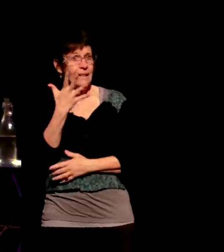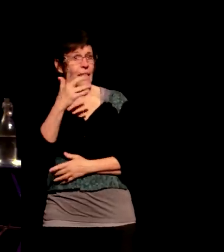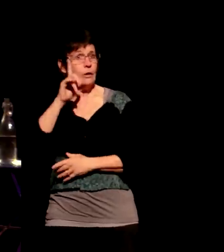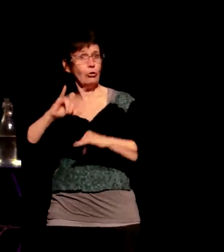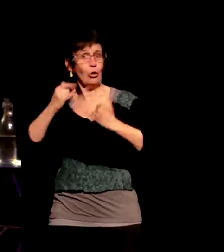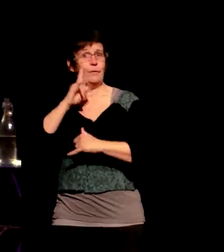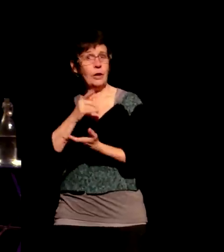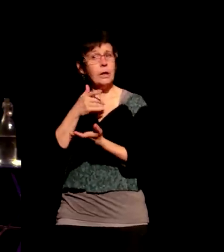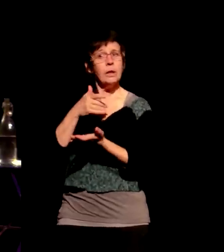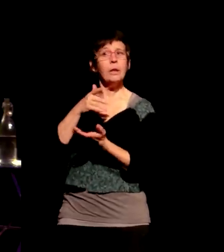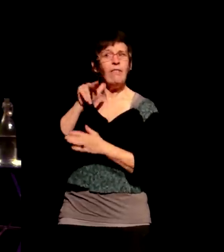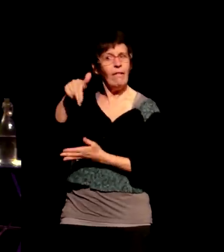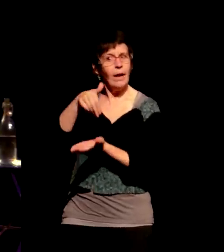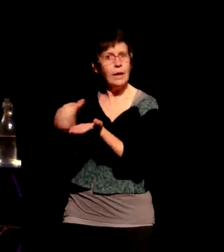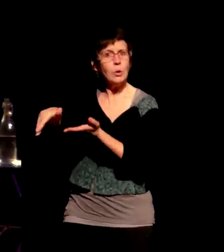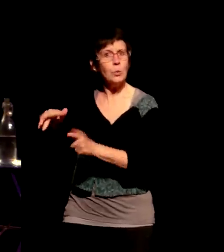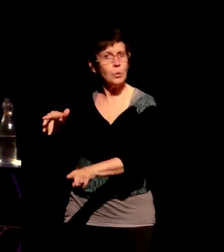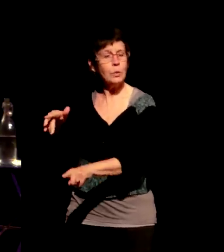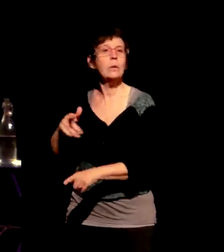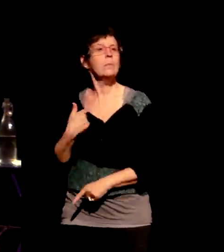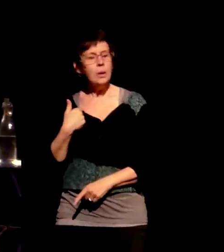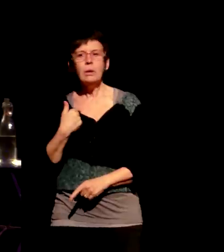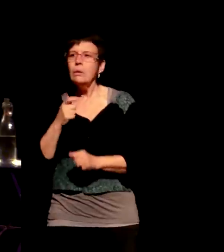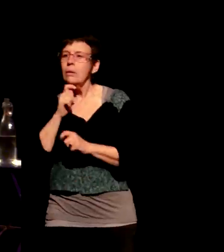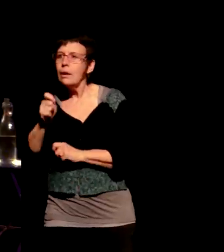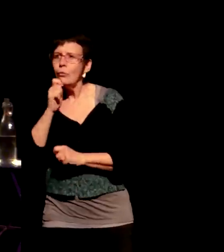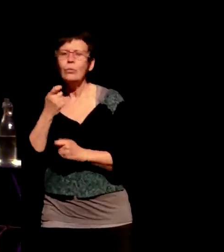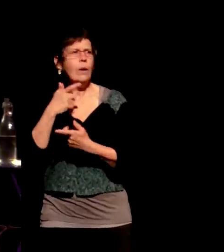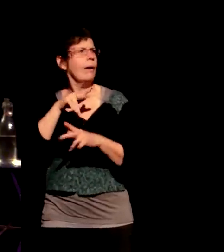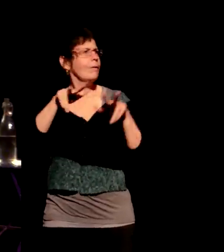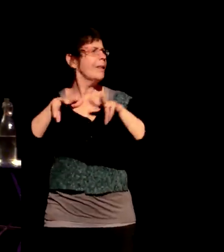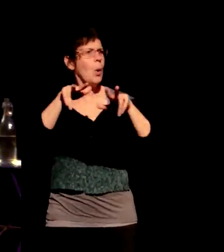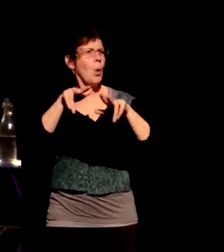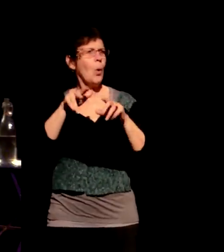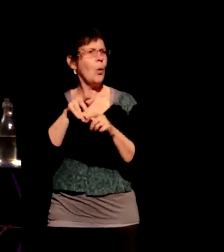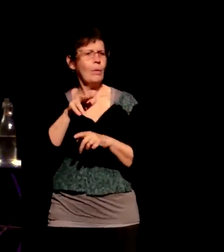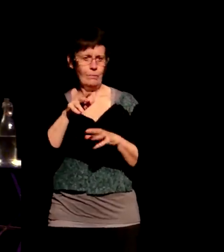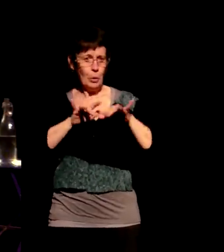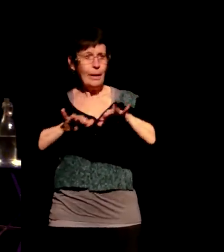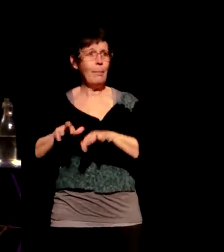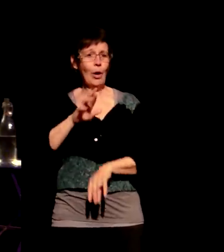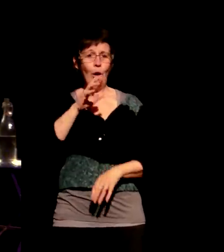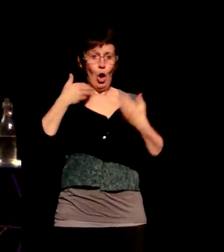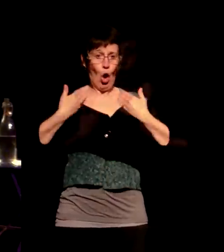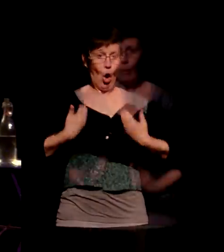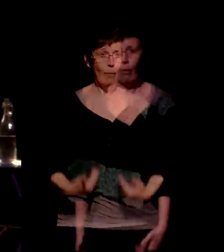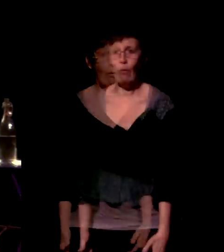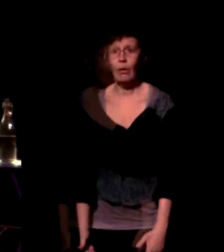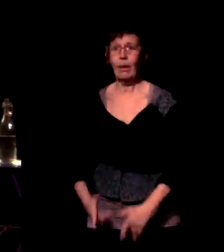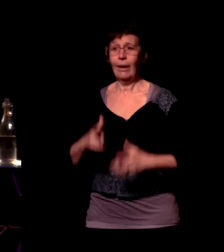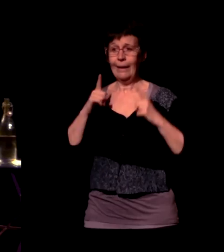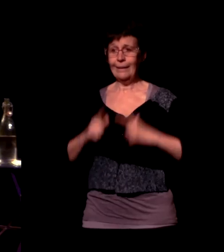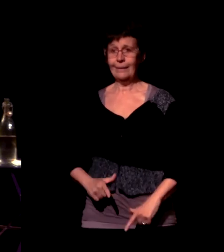négocier. Et donc, quand on les a soutenues, elles nous racontaient exactement ce genre de choses-là. Il y a une vidéo sur Internet. Vous tapez robe longue, lycée polyvalent, et vous verrez une jeune